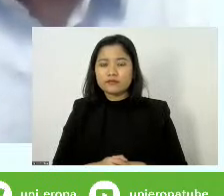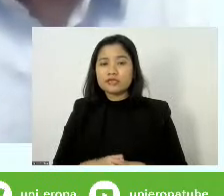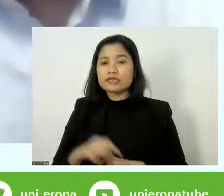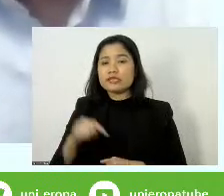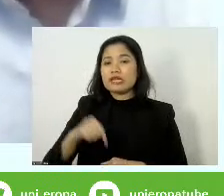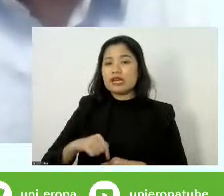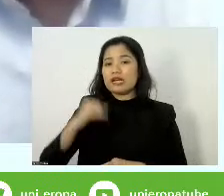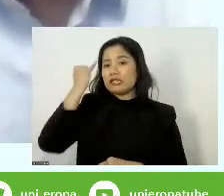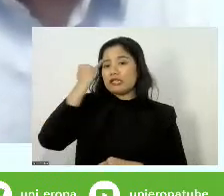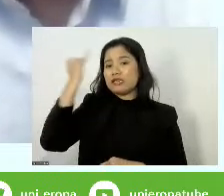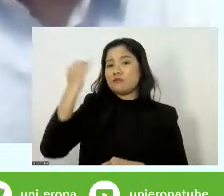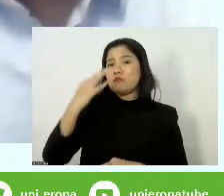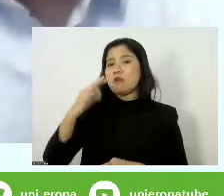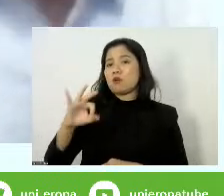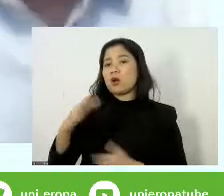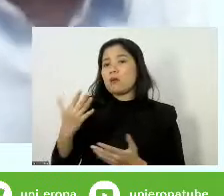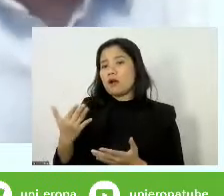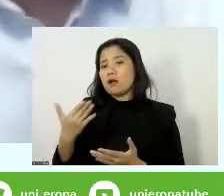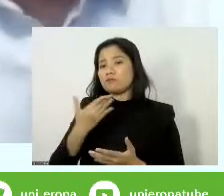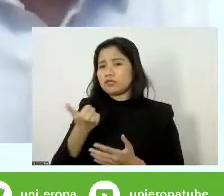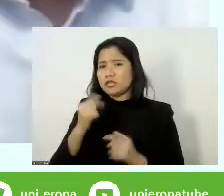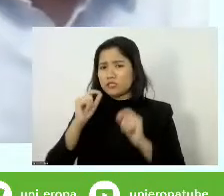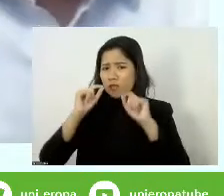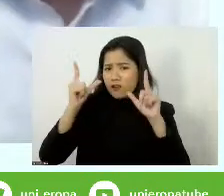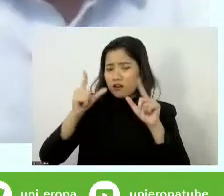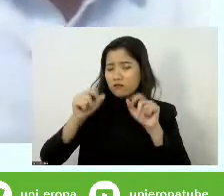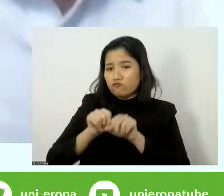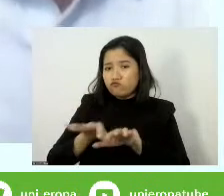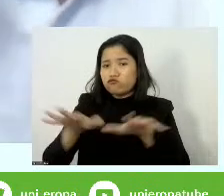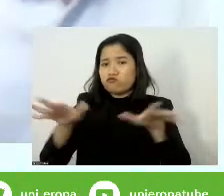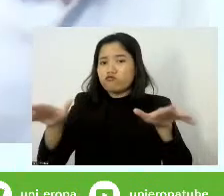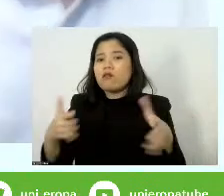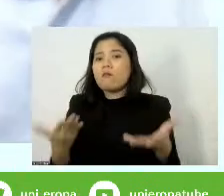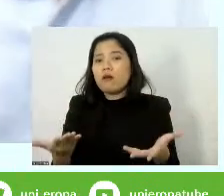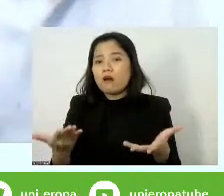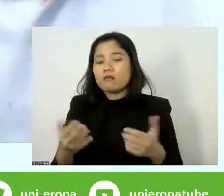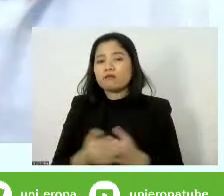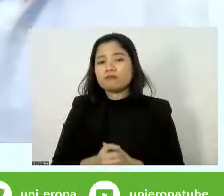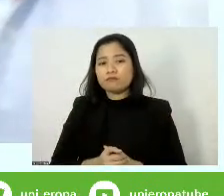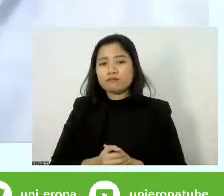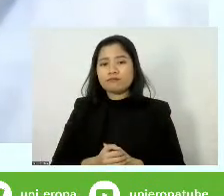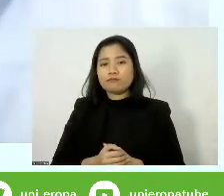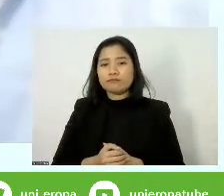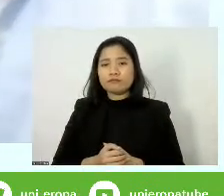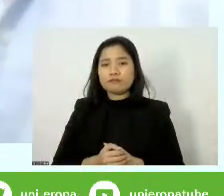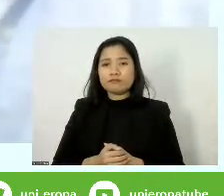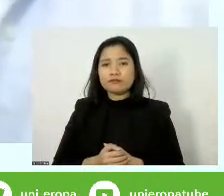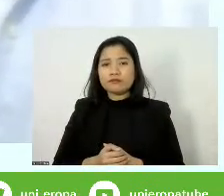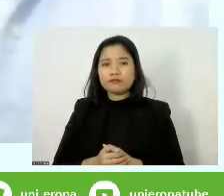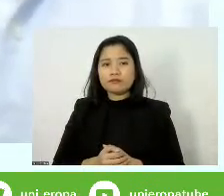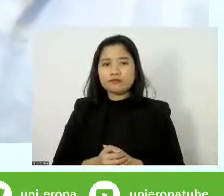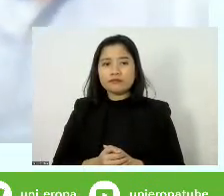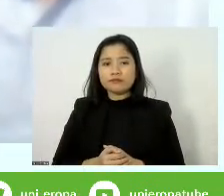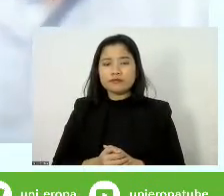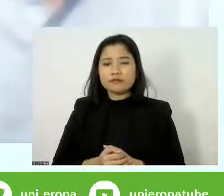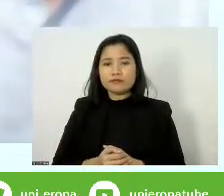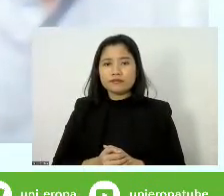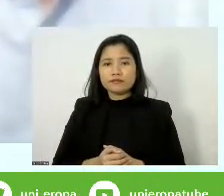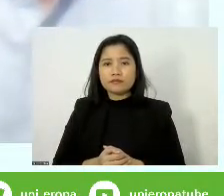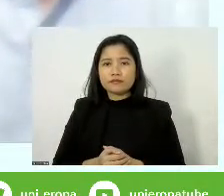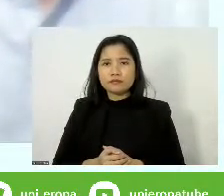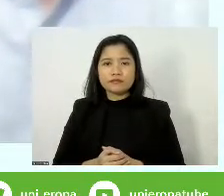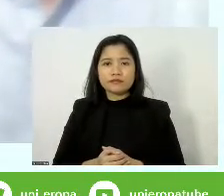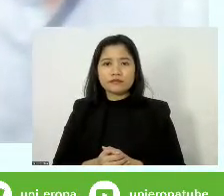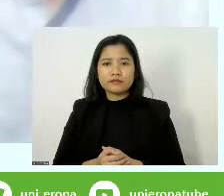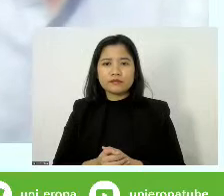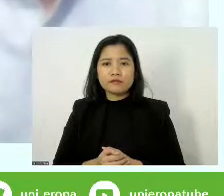bisa nyebarin wireless lagi apa dari Raden Indonesia mungkin berarti ah Ini ini yang yang sebetulnya eh